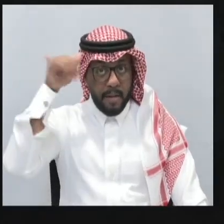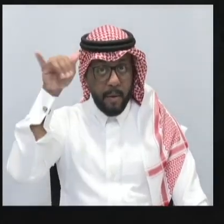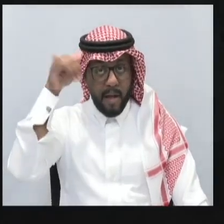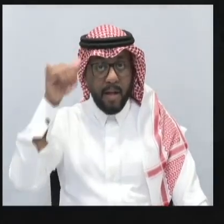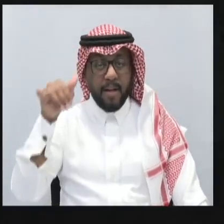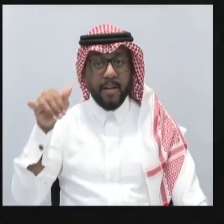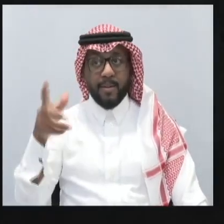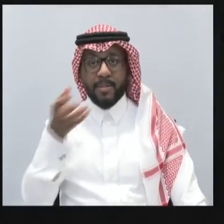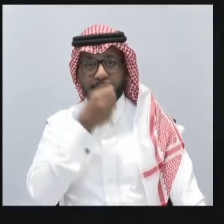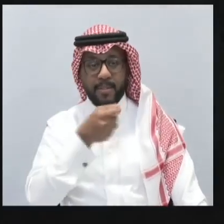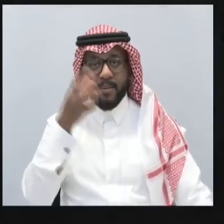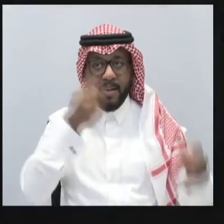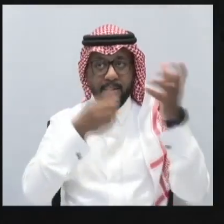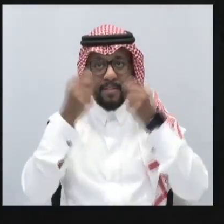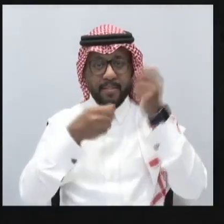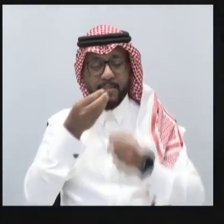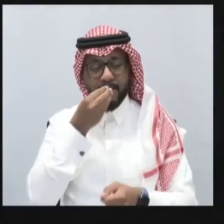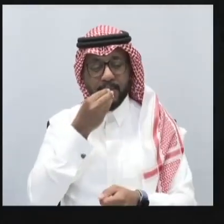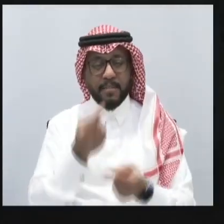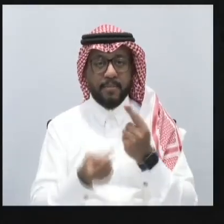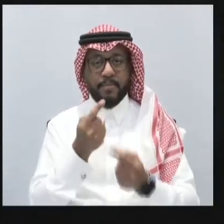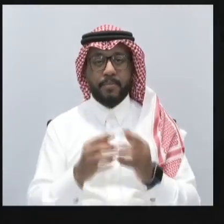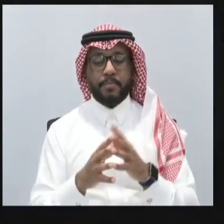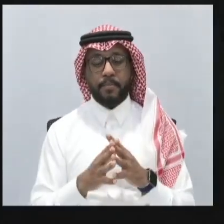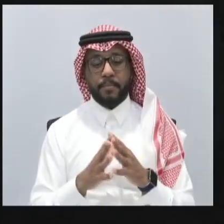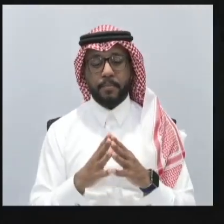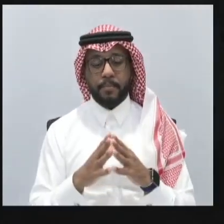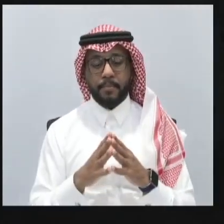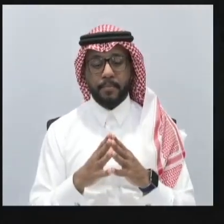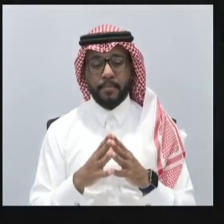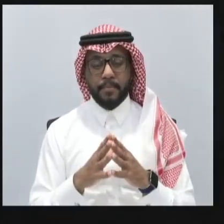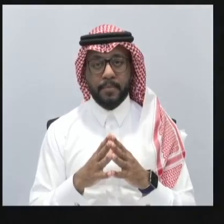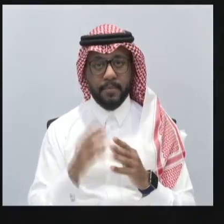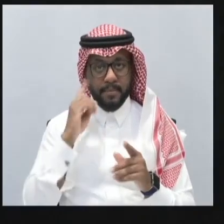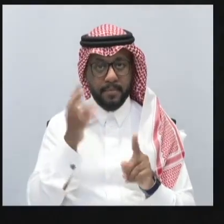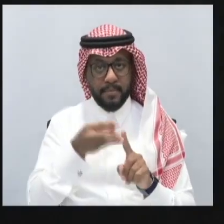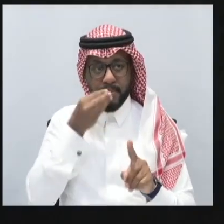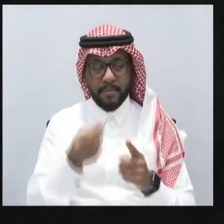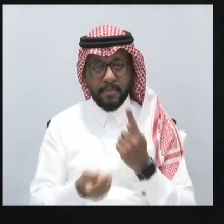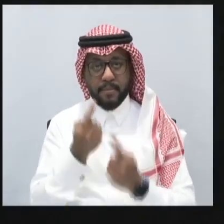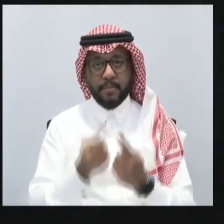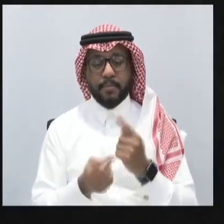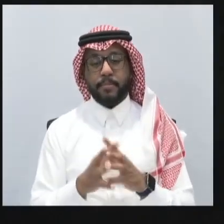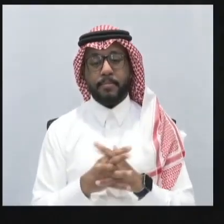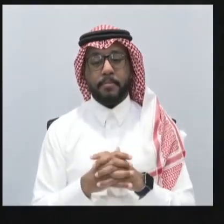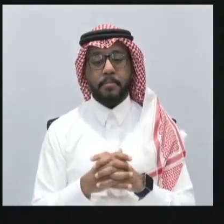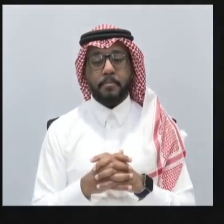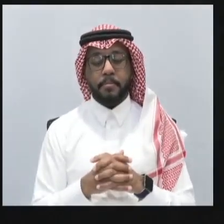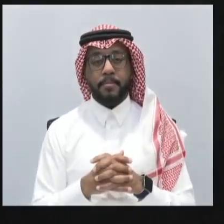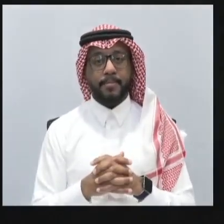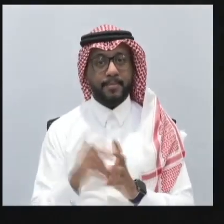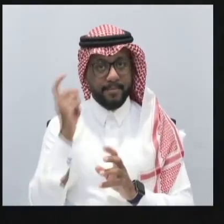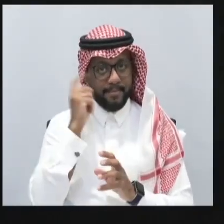الابقار البقره ايضا من الحيوانات اللي تتغذى على الاعشاب